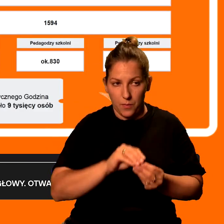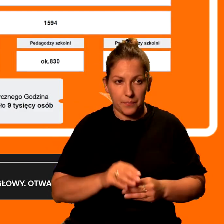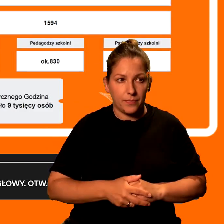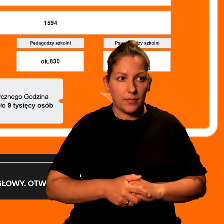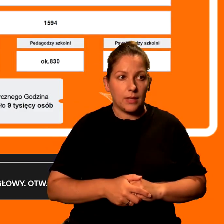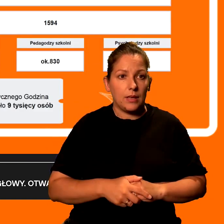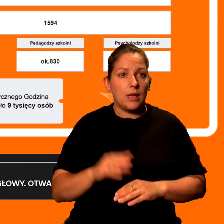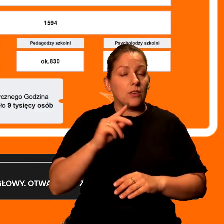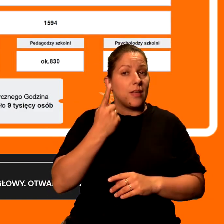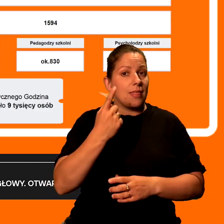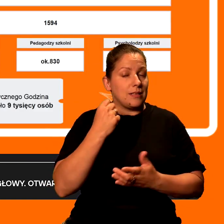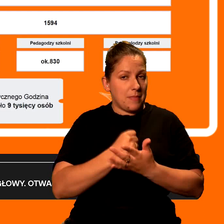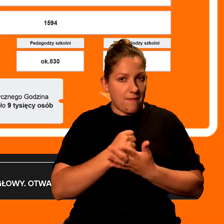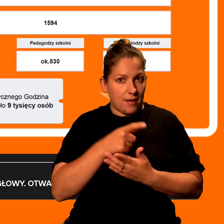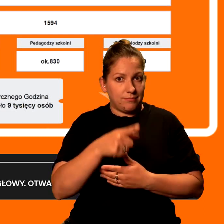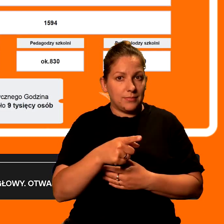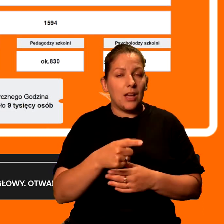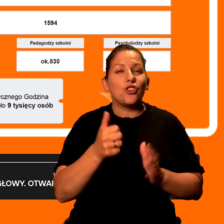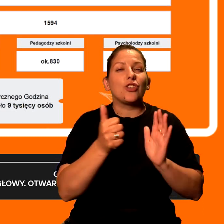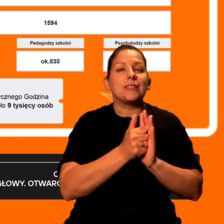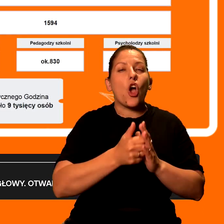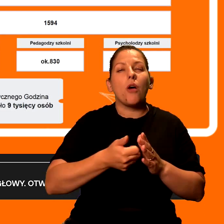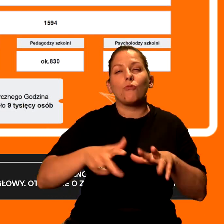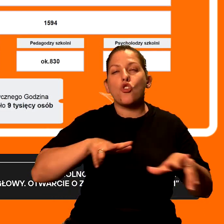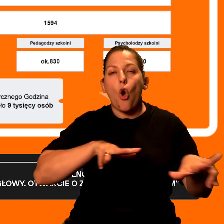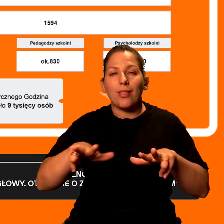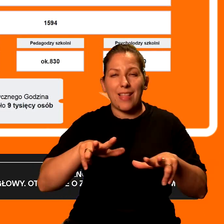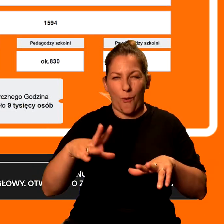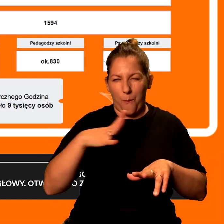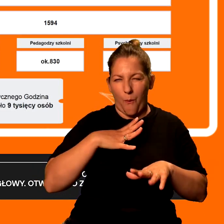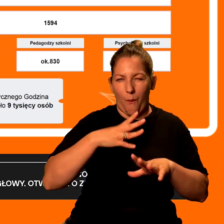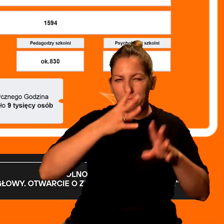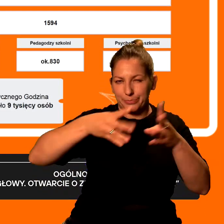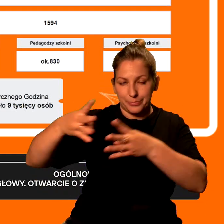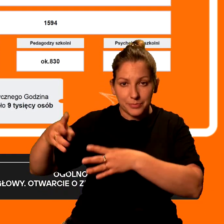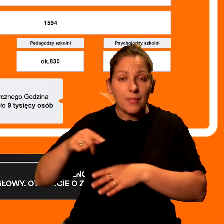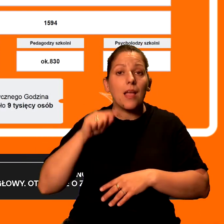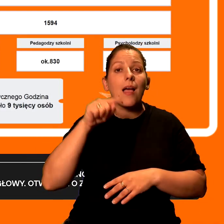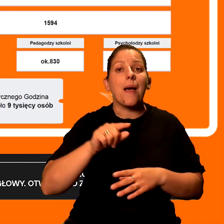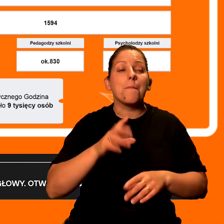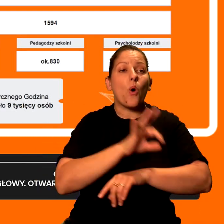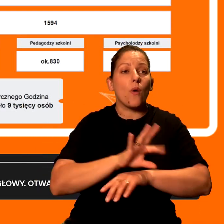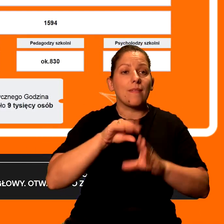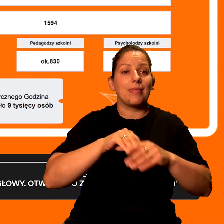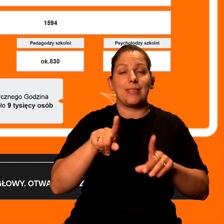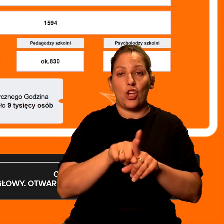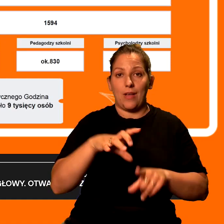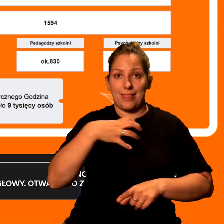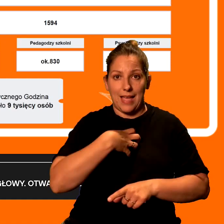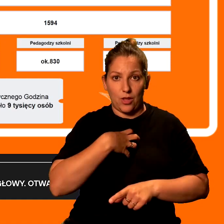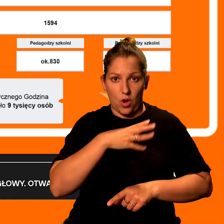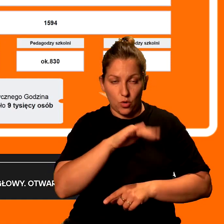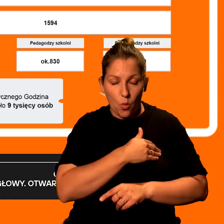Ważna jest jeszcze jedna rzecz. To jest taka rzecz, że oprócz tych 16 koordynatorów, o których była mowa, w tym projekcie brali udział dyrektorzy szkół, brali